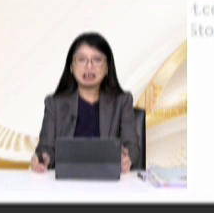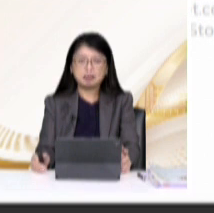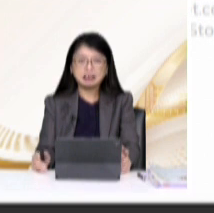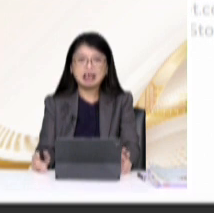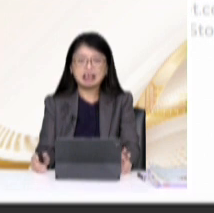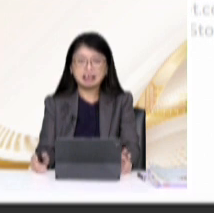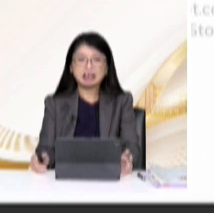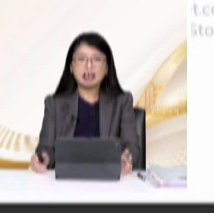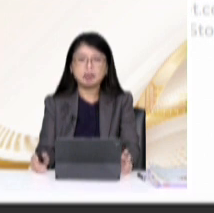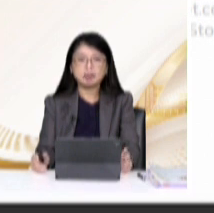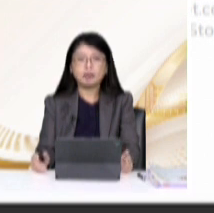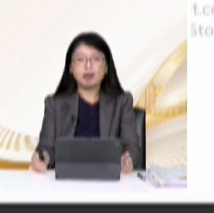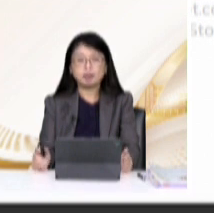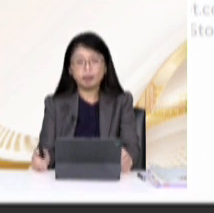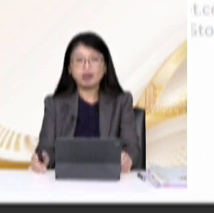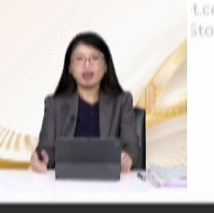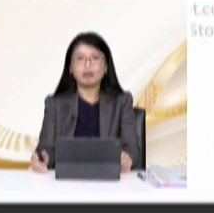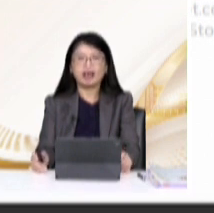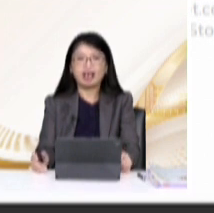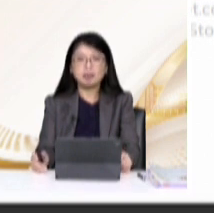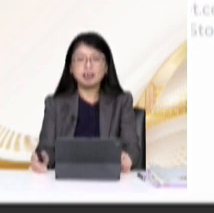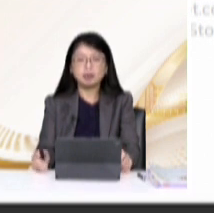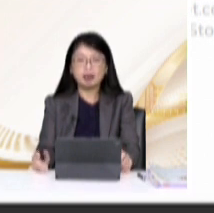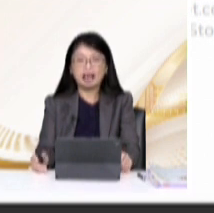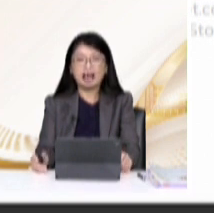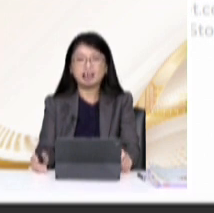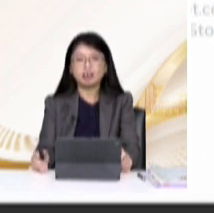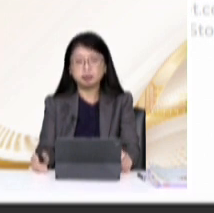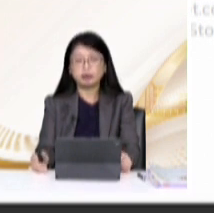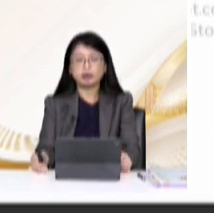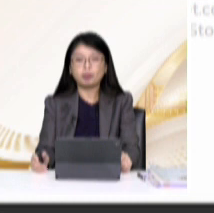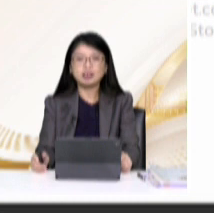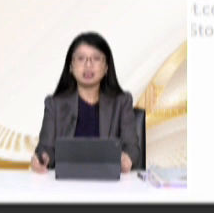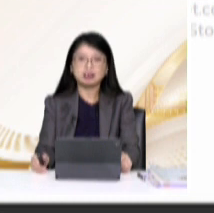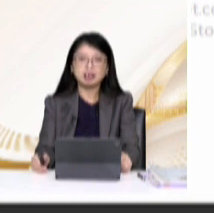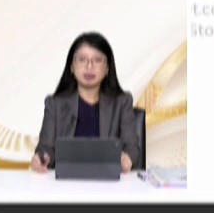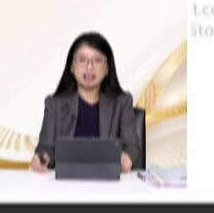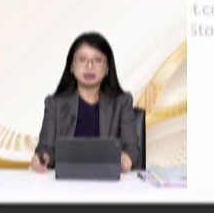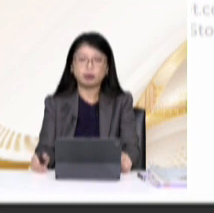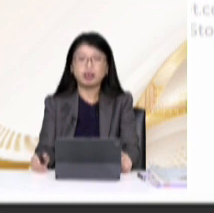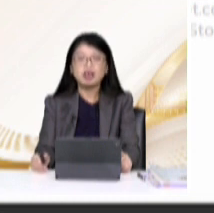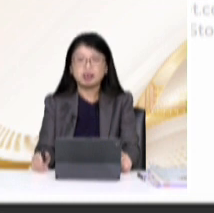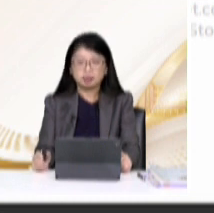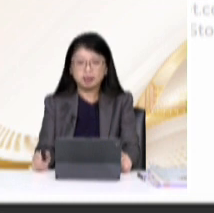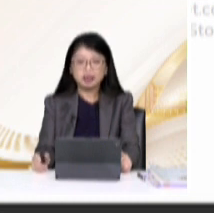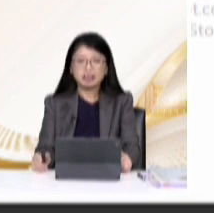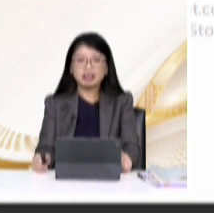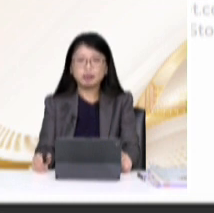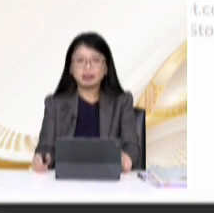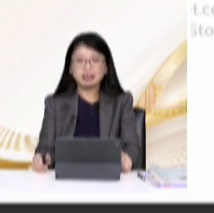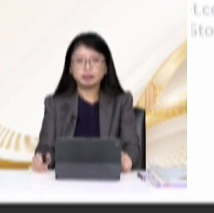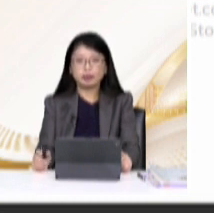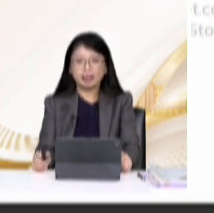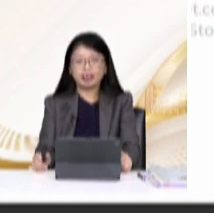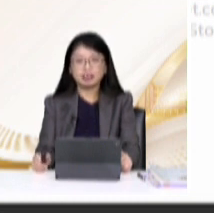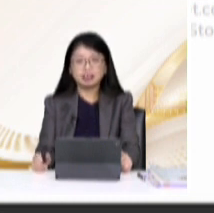ให้การพิจารณาคดีเนี่ยมันมีความรวดเร็วนะคะเพื่อลดภาระแล้วก็ลดผลกระทบที่เกิดขึ้นแก่ประชาชนเพราะฉะนั้นเนี่ยกระบวน